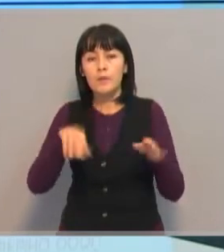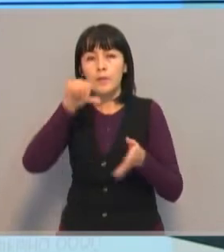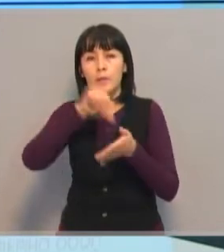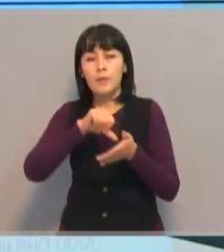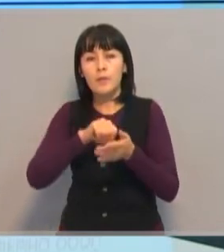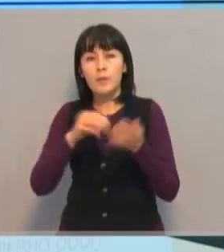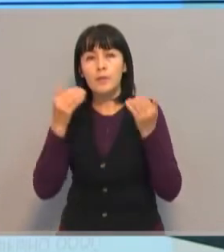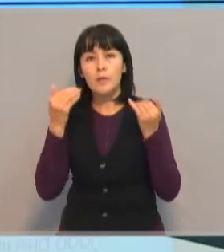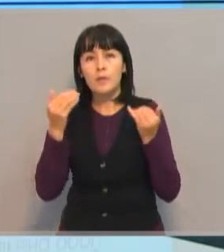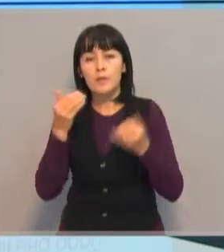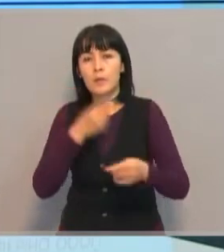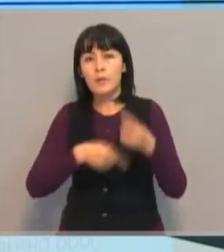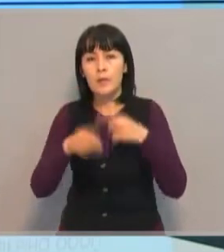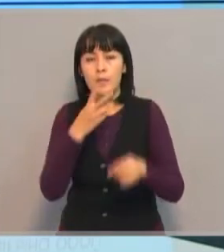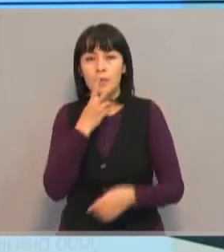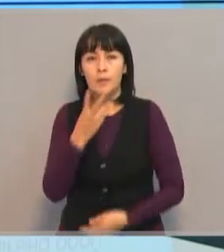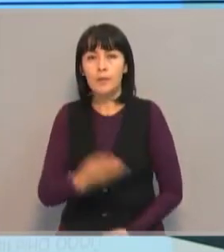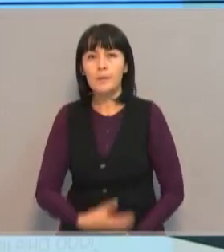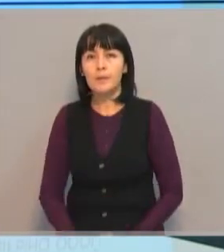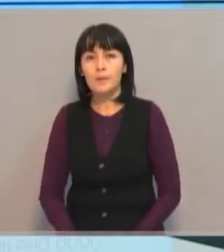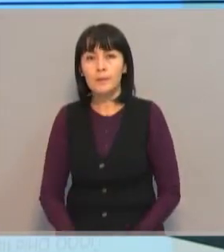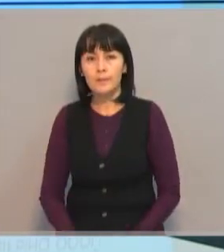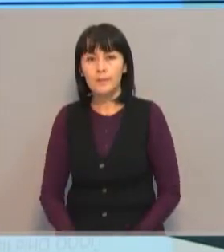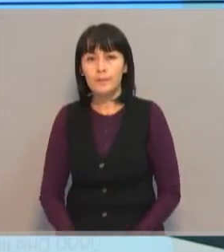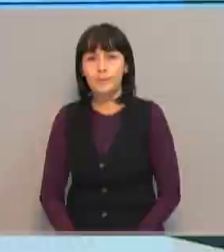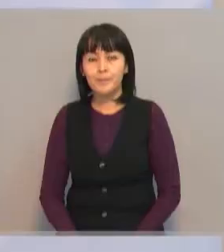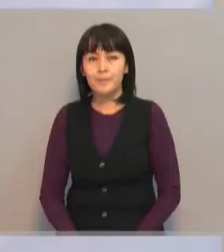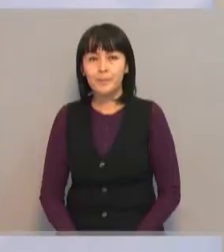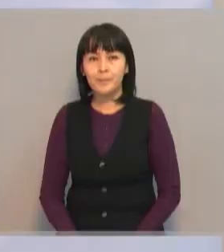Білімділер турасындағы толық ақпарат алдағы бейне материалда.